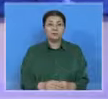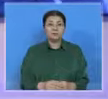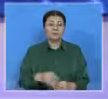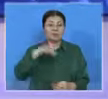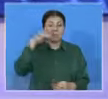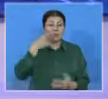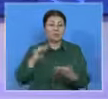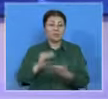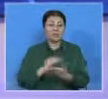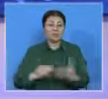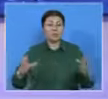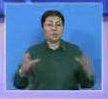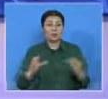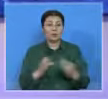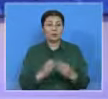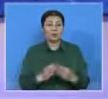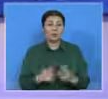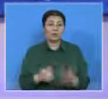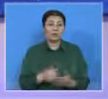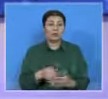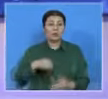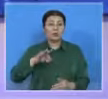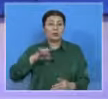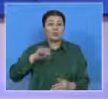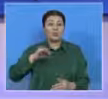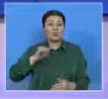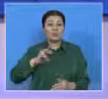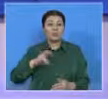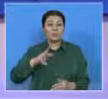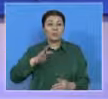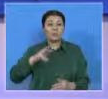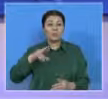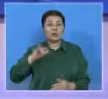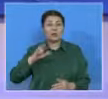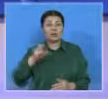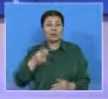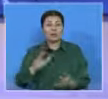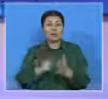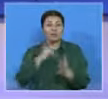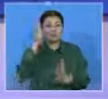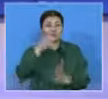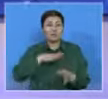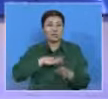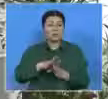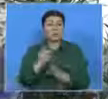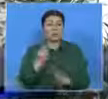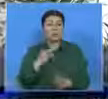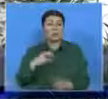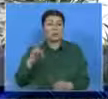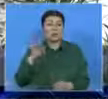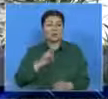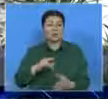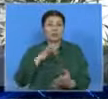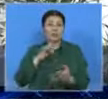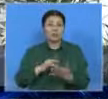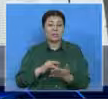Kazakistan Jazuvchilar Odağının müşesi, belgili satirik Turijan Mendibay 85 yaşına toldı. Kalamgerdin mereytoyına oray Şalkar qalasında adibi